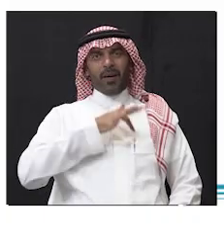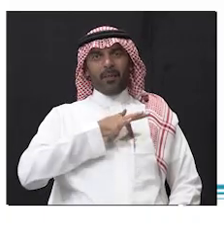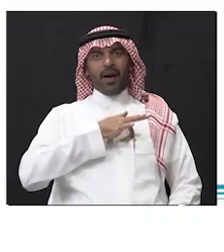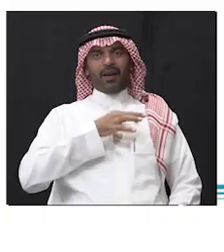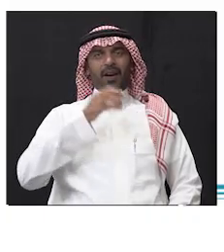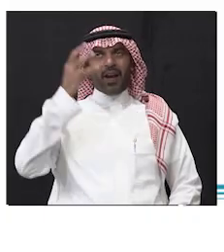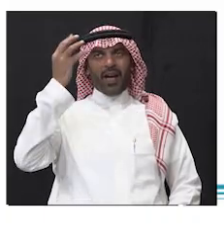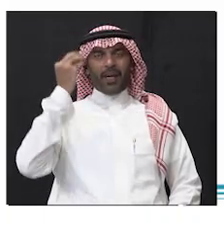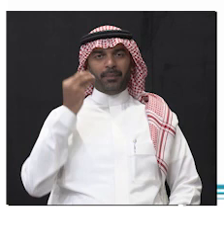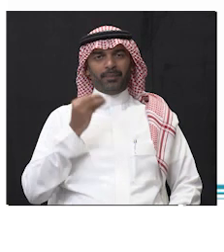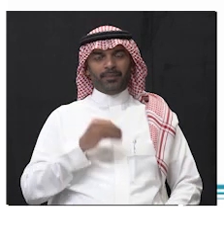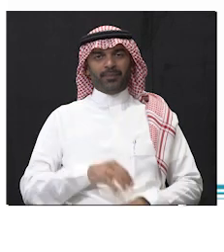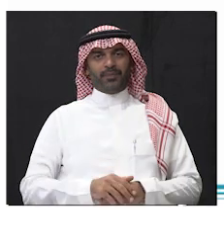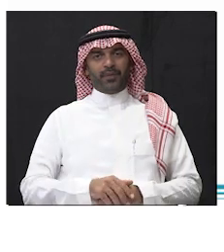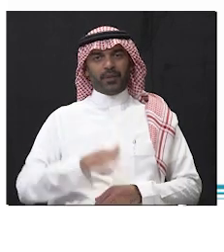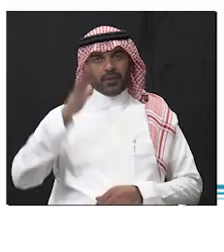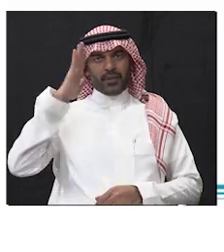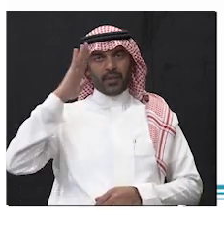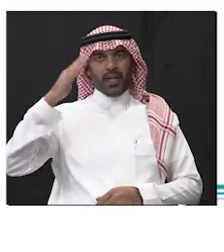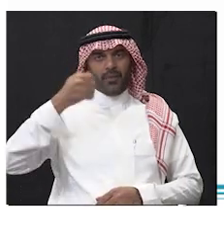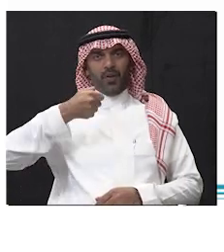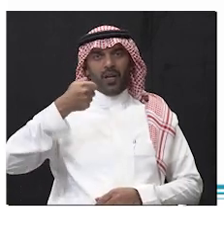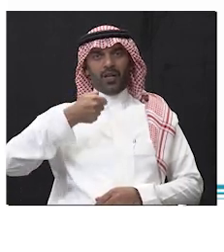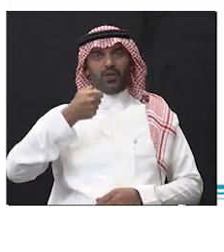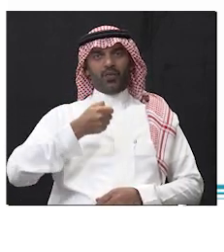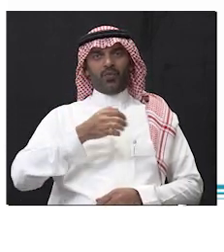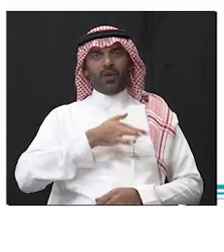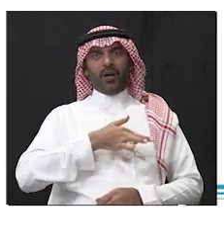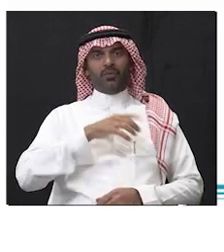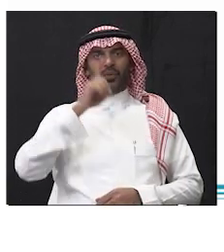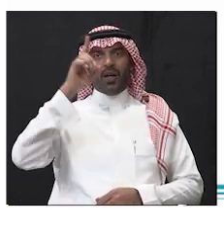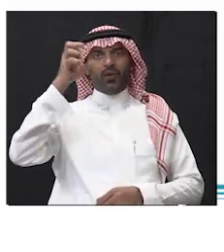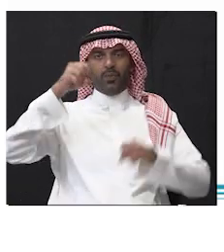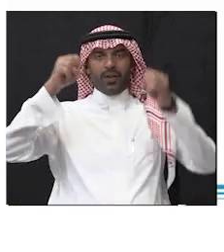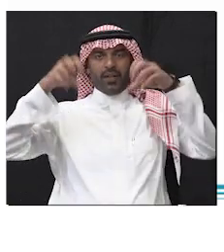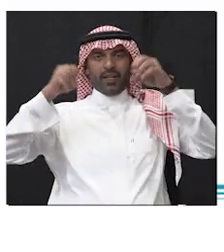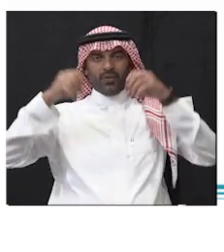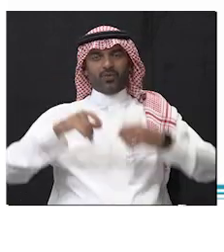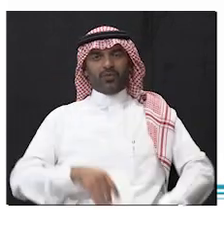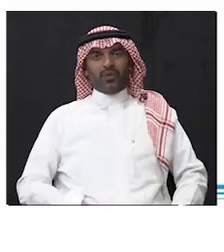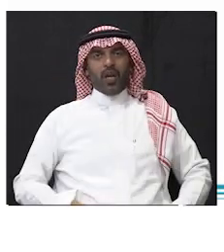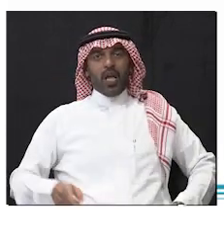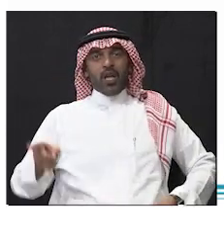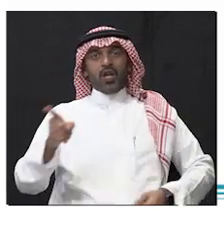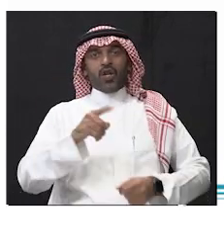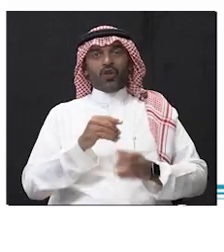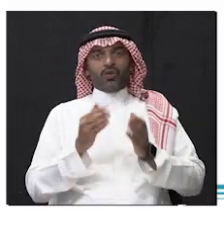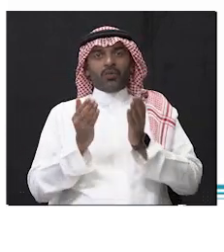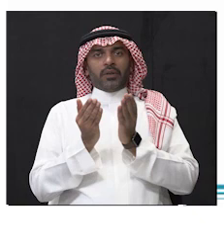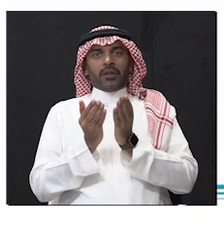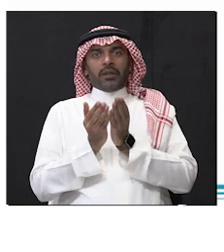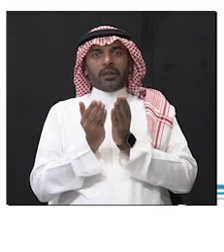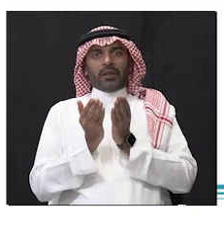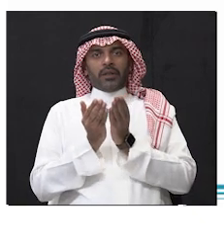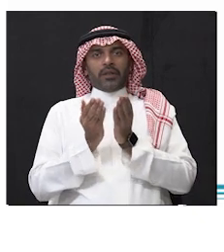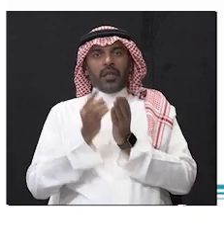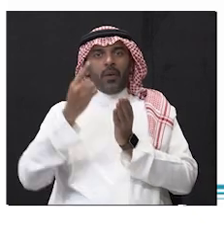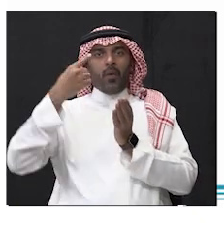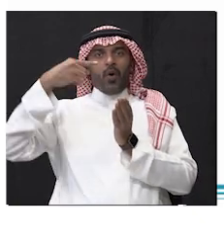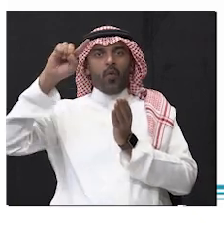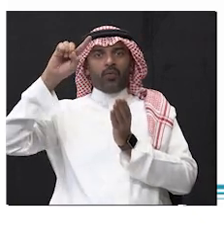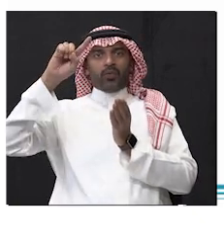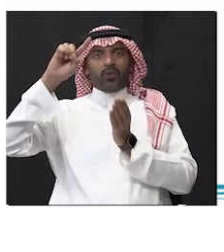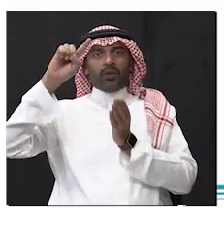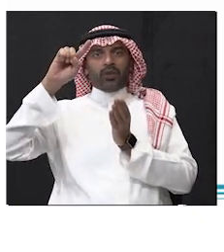السلام عليكم ورحمة الله وبركاته، حياكم الله طلاب الصف الأول متوسط في المرحلة المتوسطة في